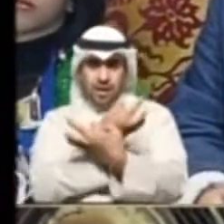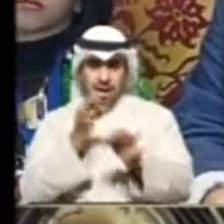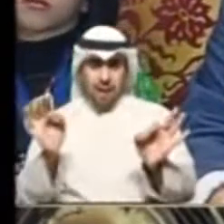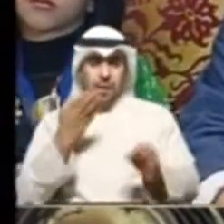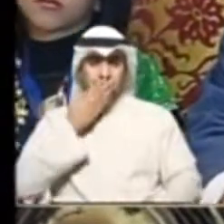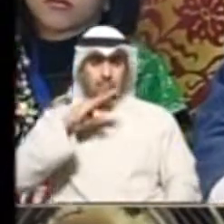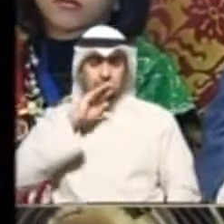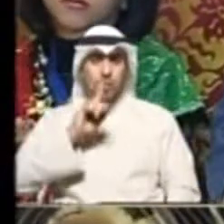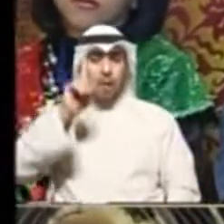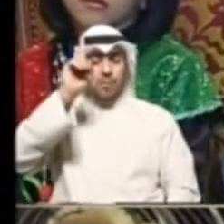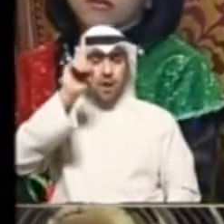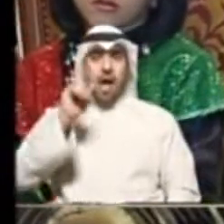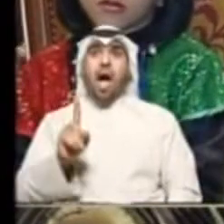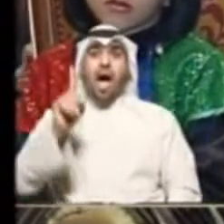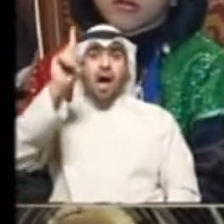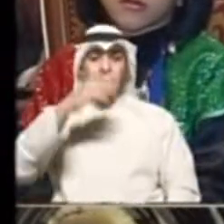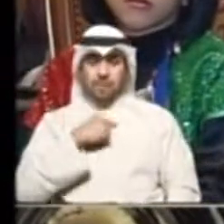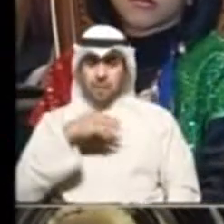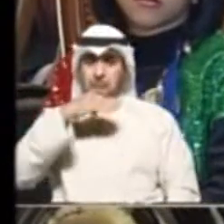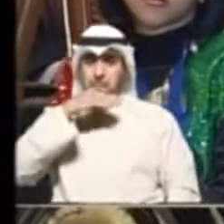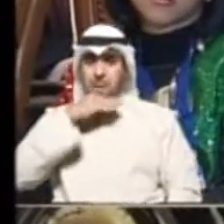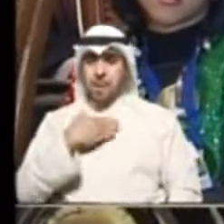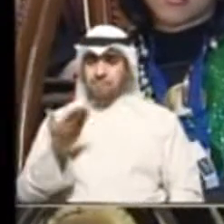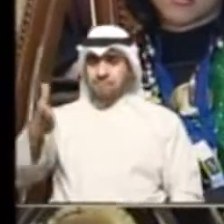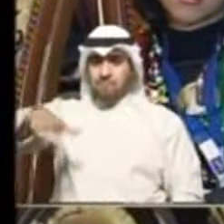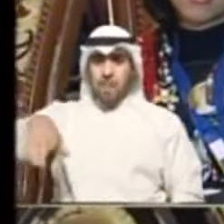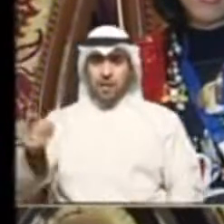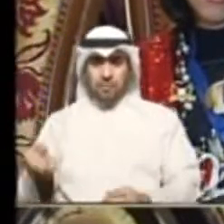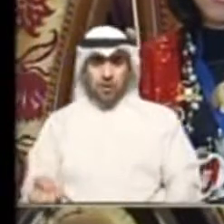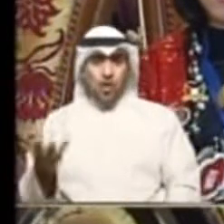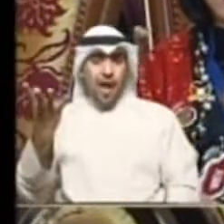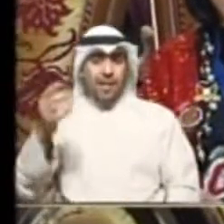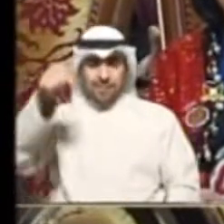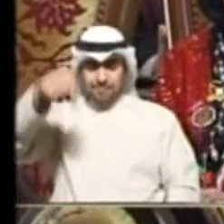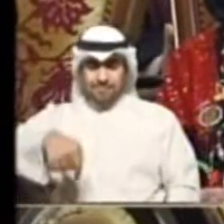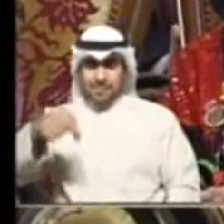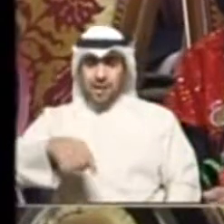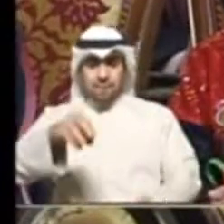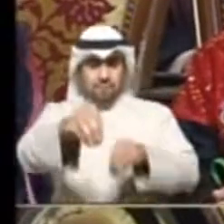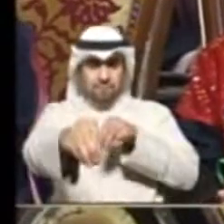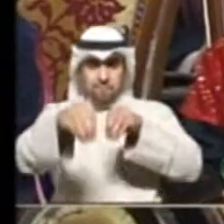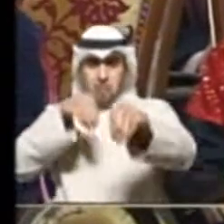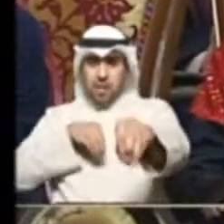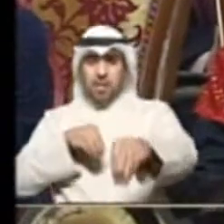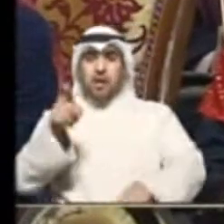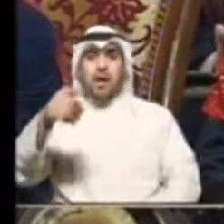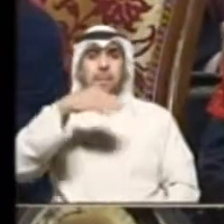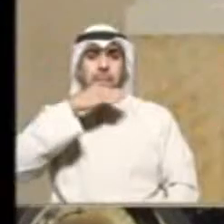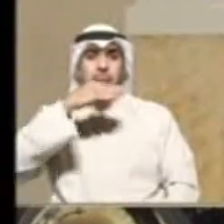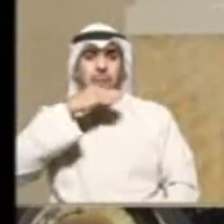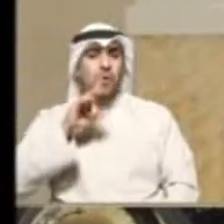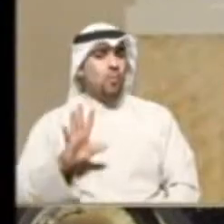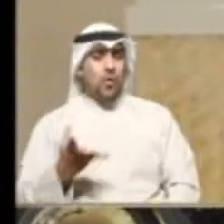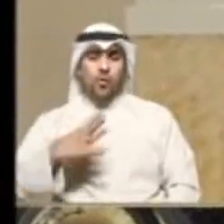عن والدينا، فأنتم يا صاحب السمو الأب الحنون واليد الحانية الكريمة والعين الساهرة